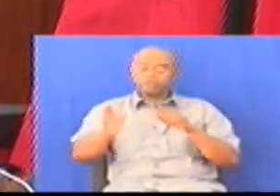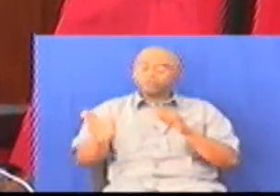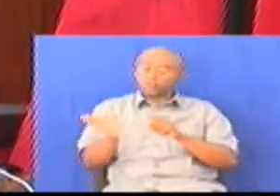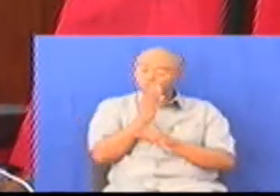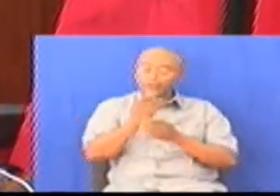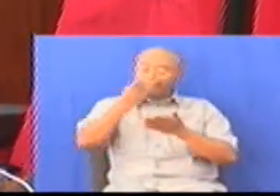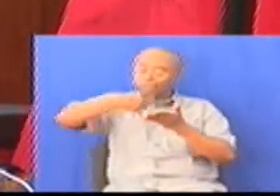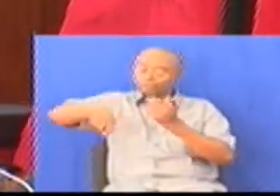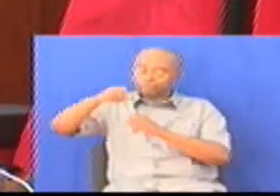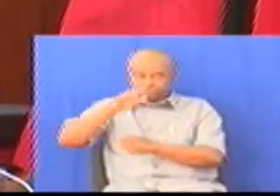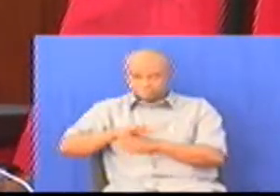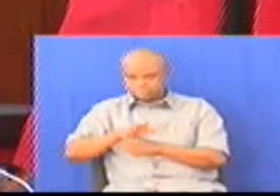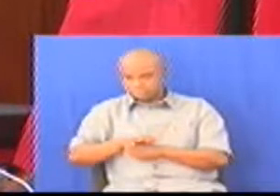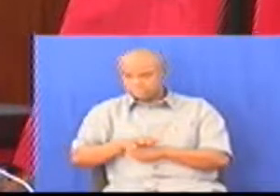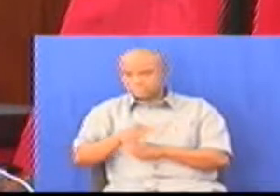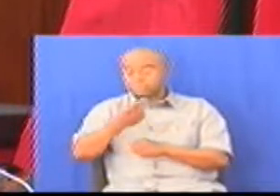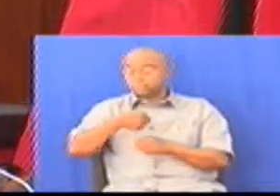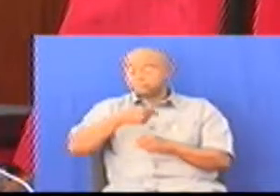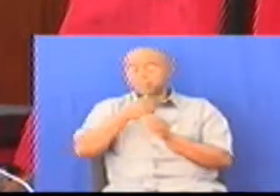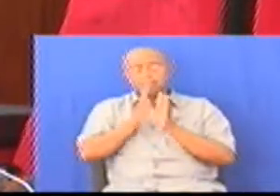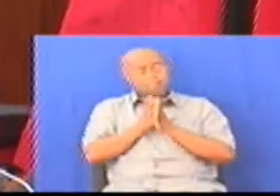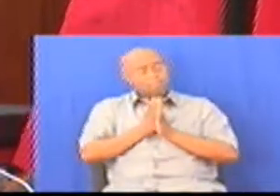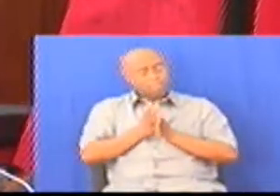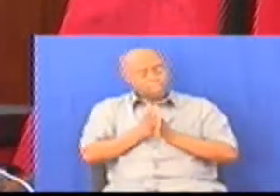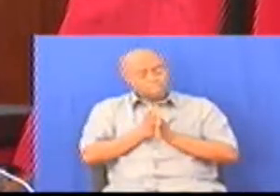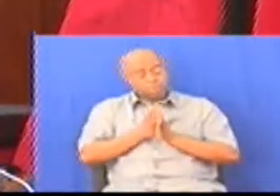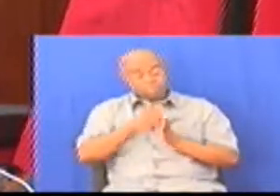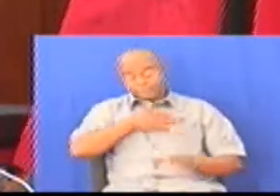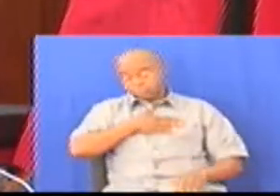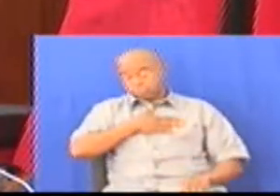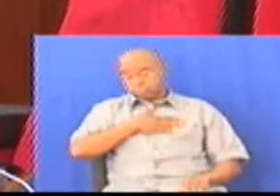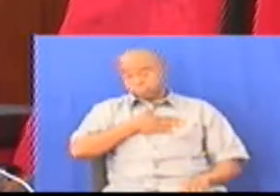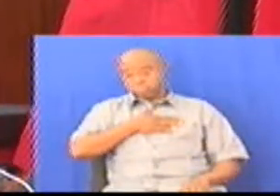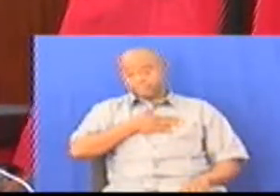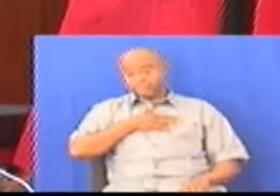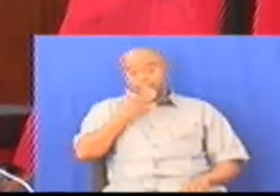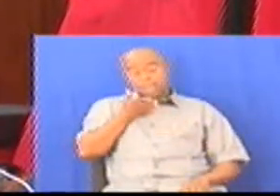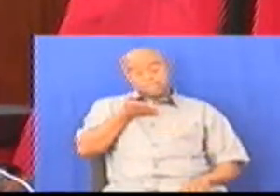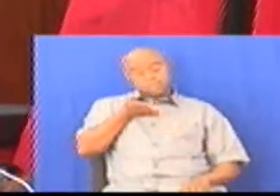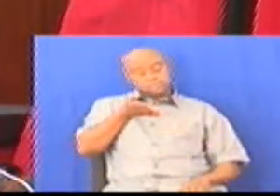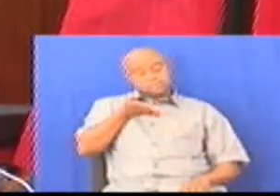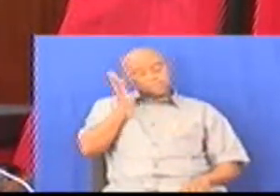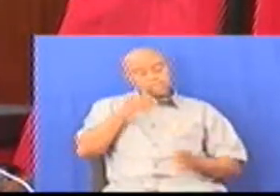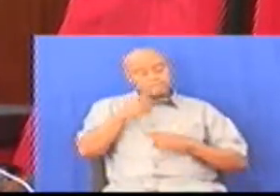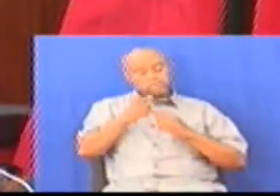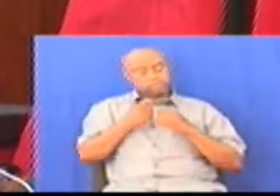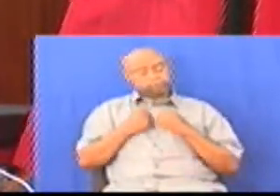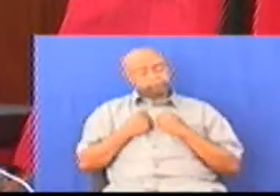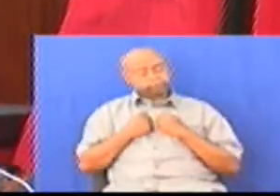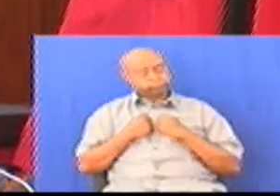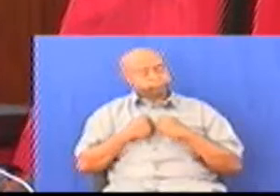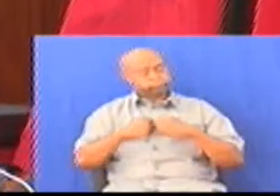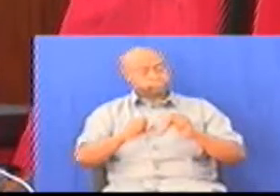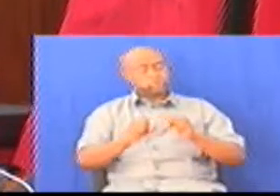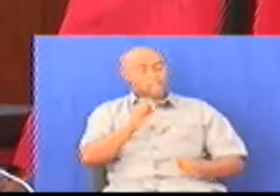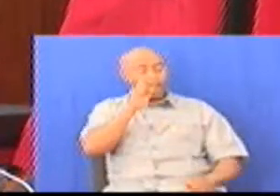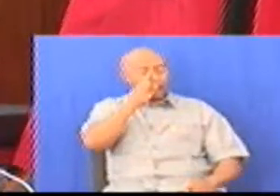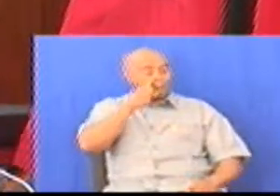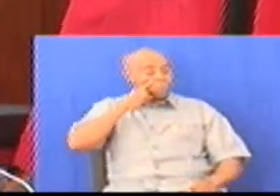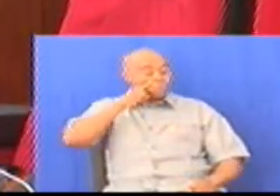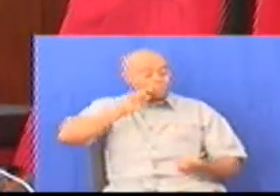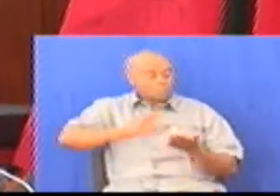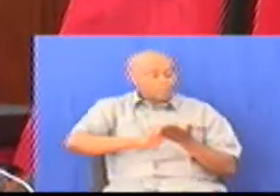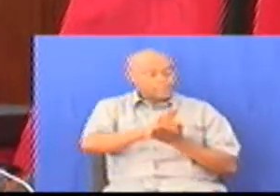pia ombi letu kwamba serikali iendelee kuangalia kutekeleza ile blueprint, na jambo ambalo ni muhimu